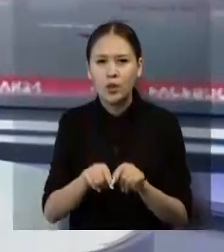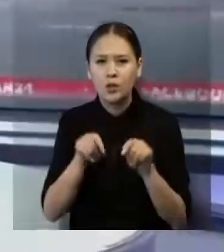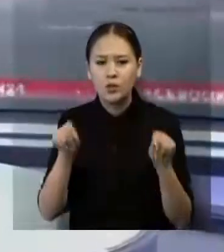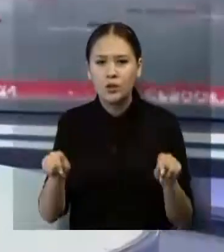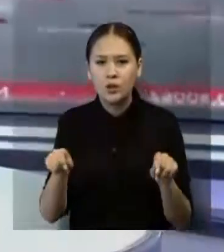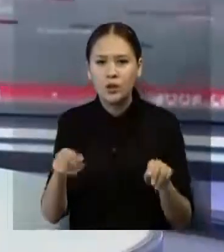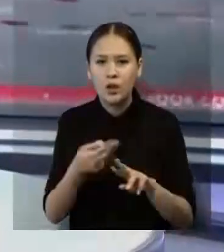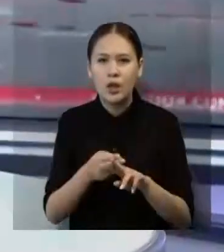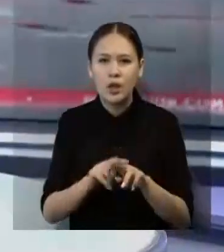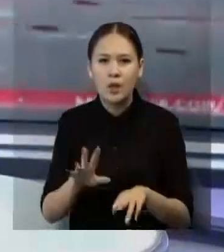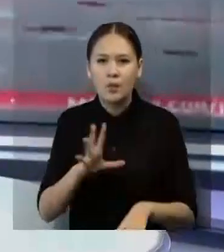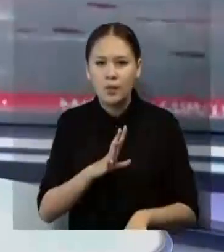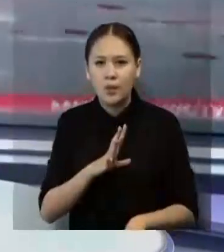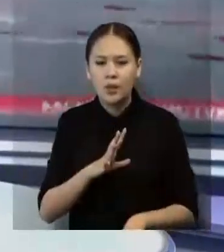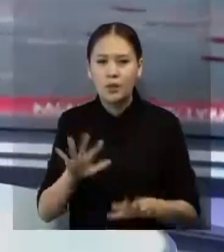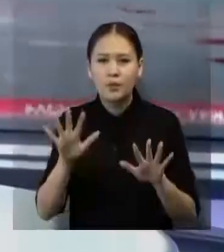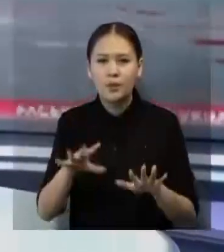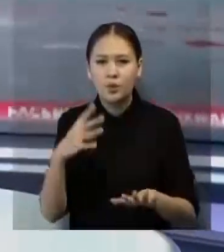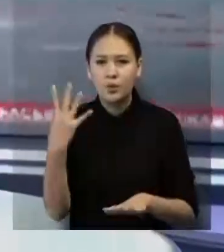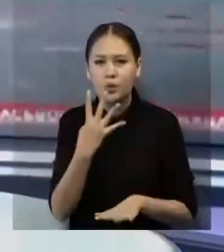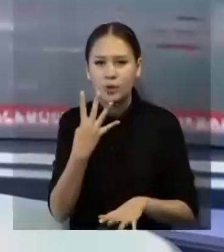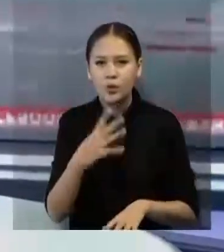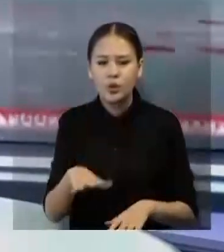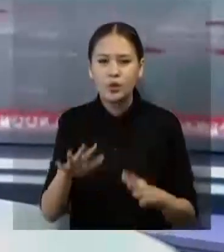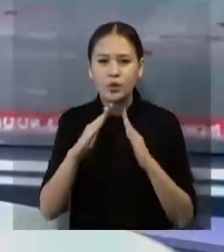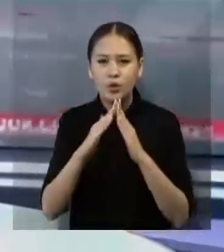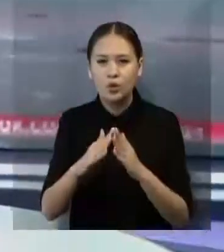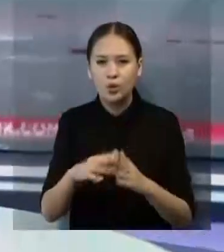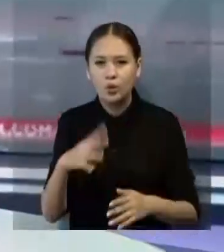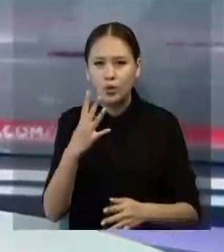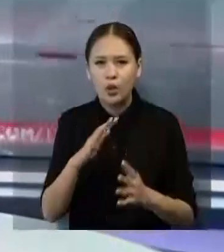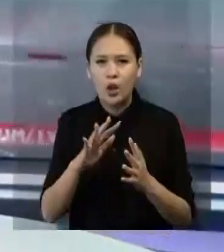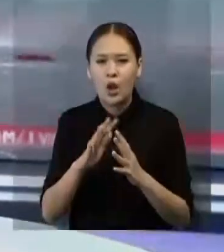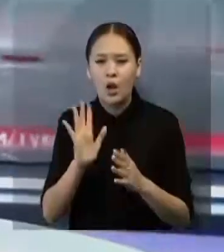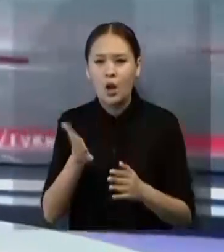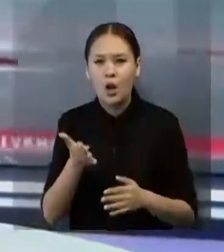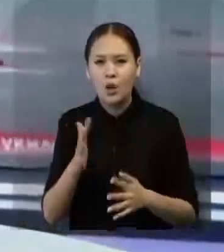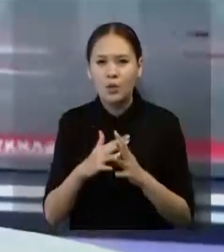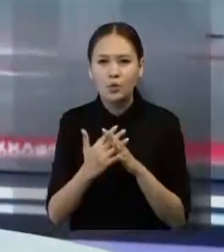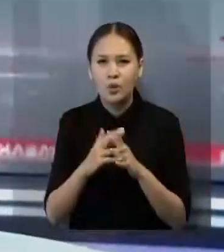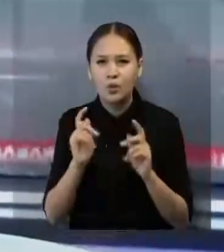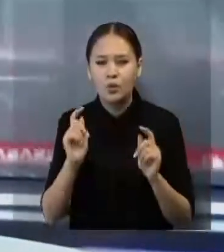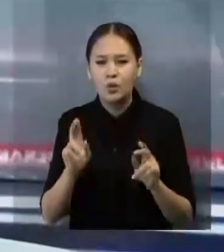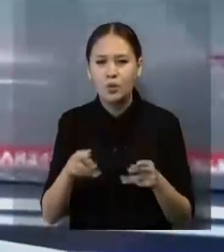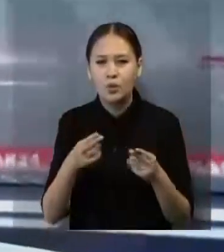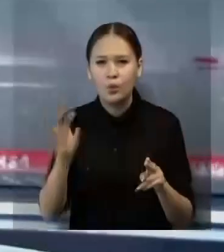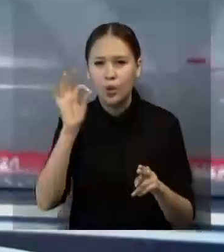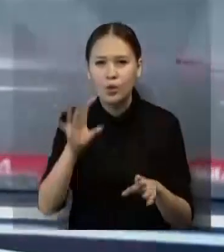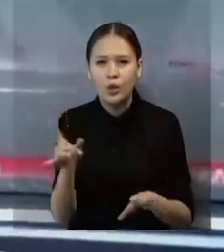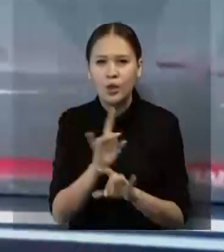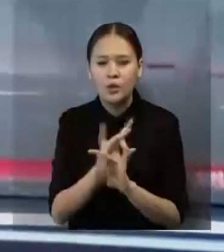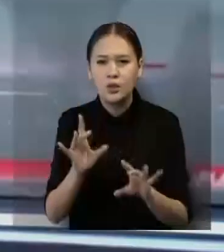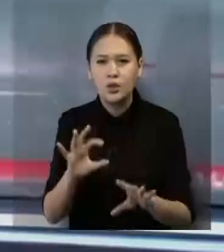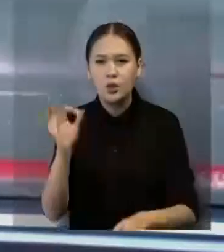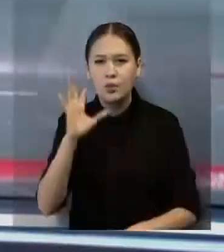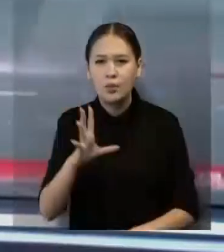Сондай ақ Жалағаш пен Жаңақорғандағы 4 мәдениет үйі мен 4 ауылдық клуб қайта жаңғыртылады. Бұл туралы Сыр өңіріне жұмыс сапарымен келген